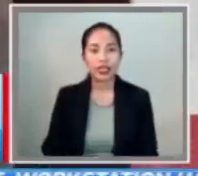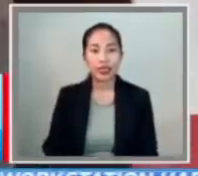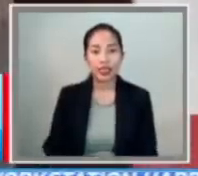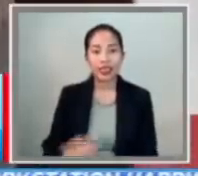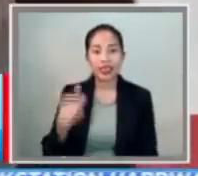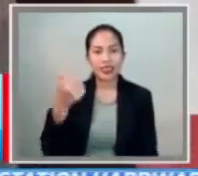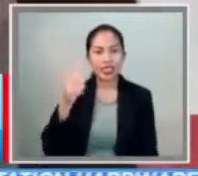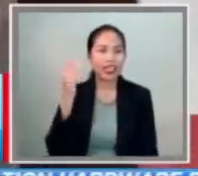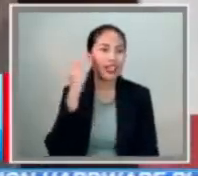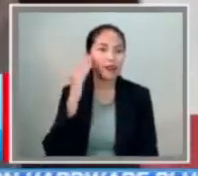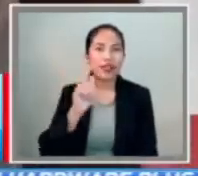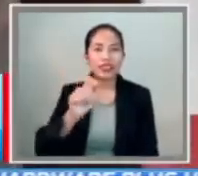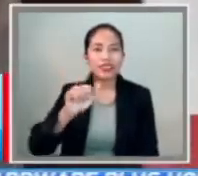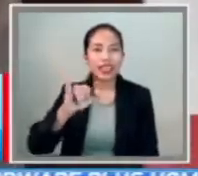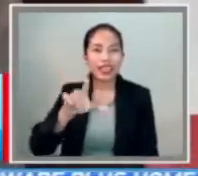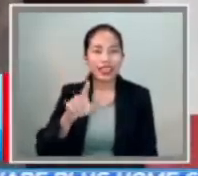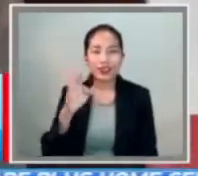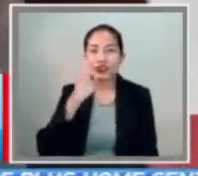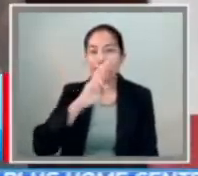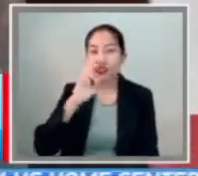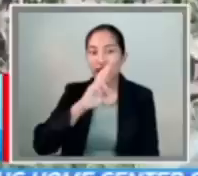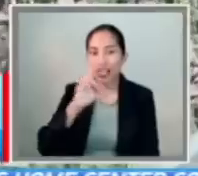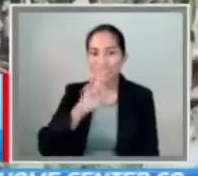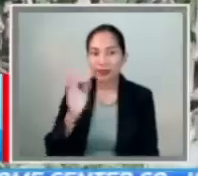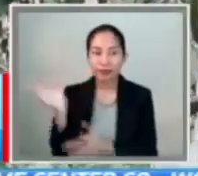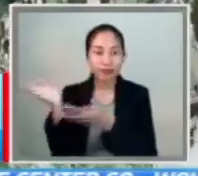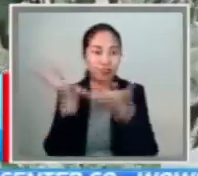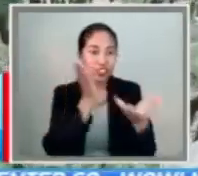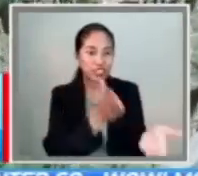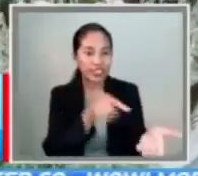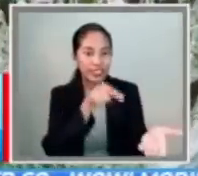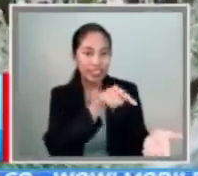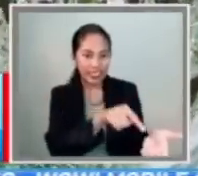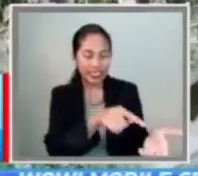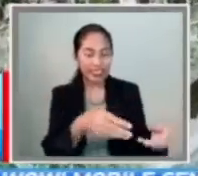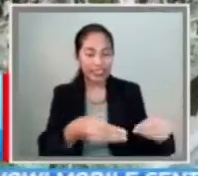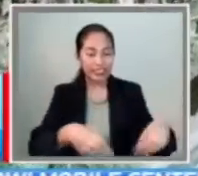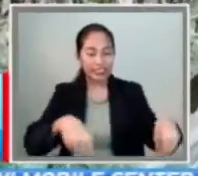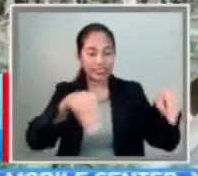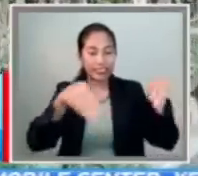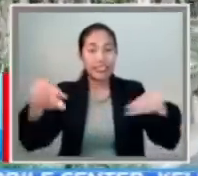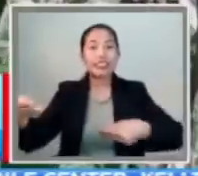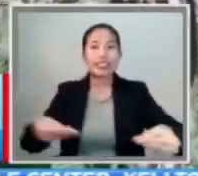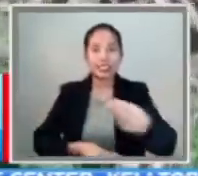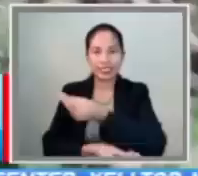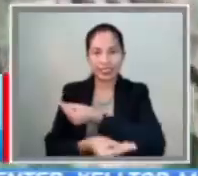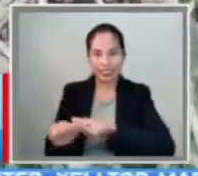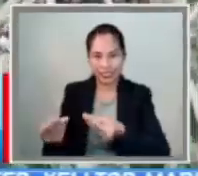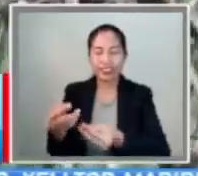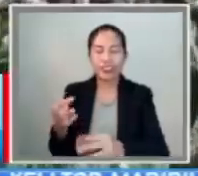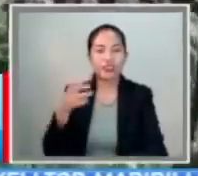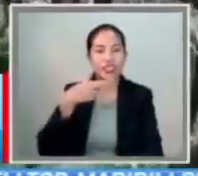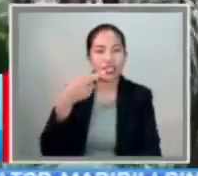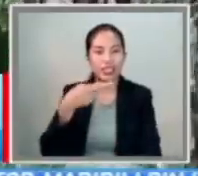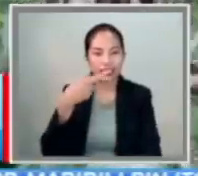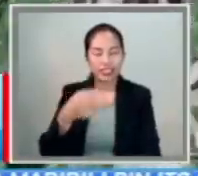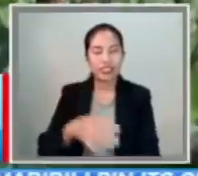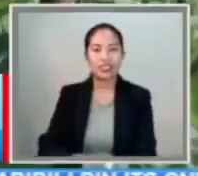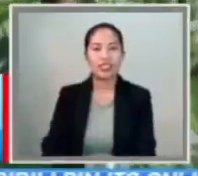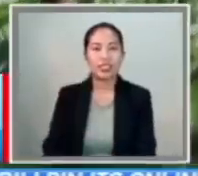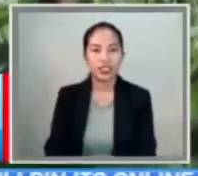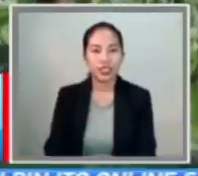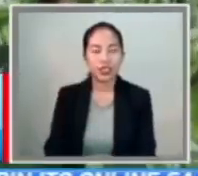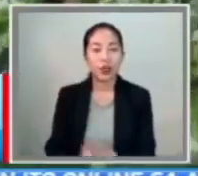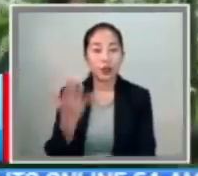sa Municipal Agricultural Office ng kada munisipyo. Sa tala ng Office of the Provincial Agriculture, halos nasa 11 munisipalidad na